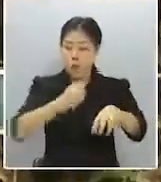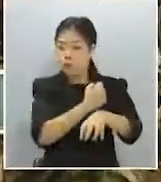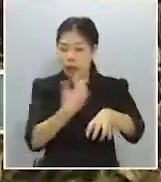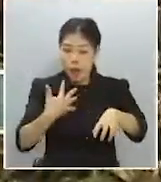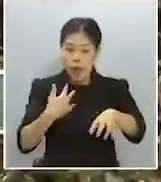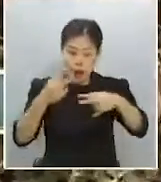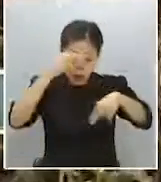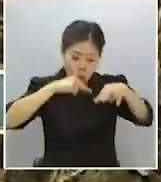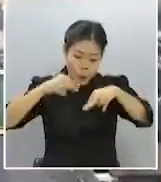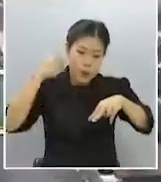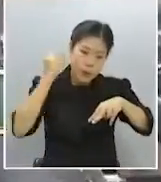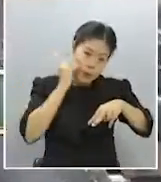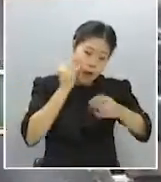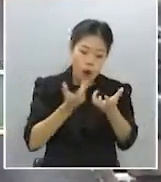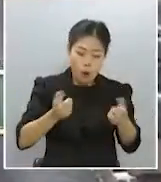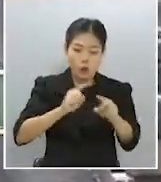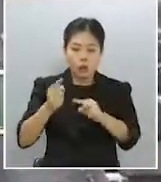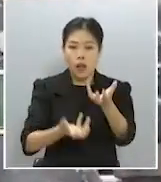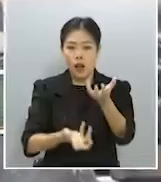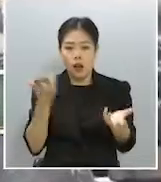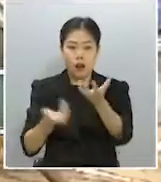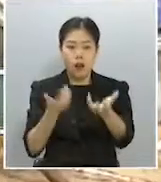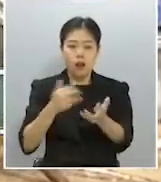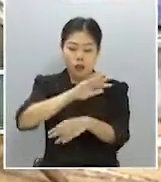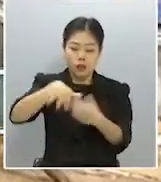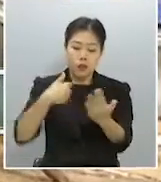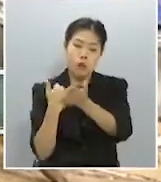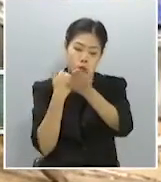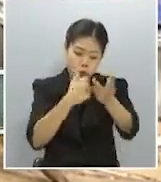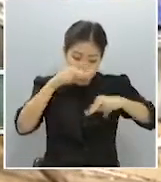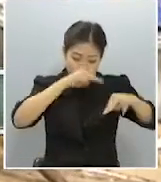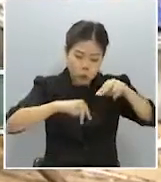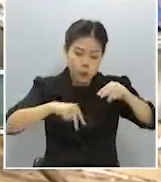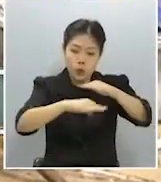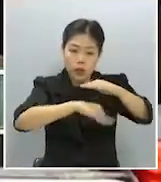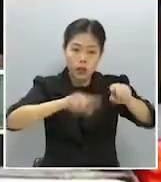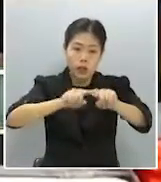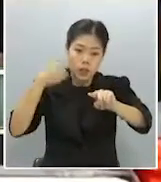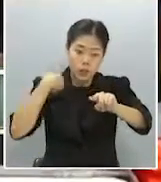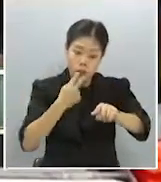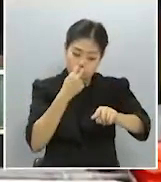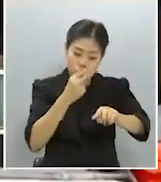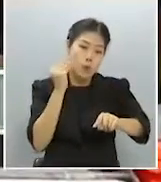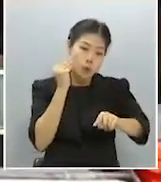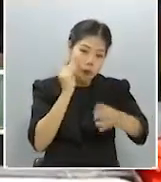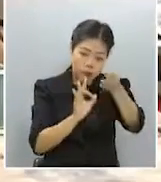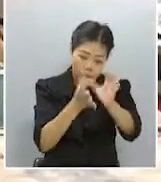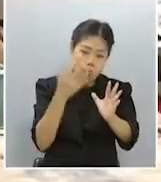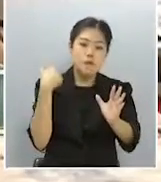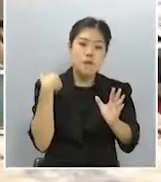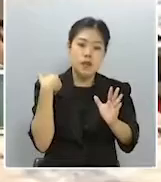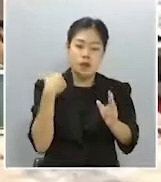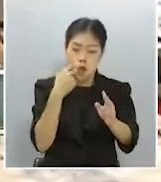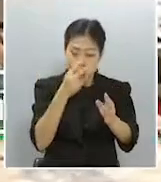จความเสียหายของบ้านและเก็บข้าวของเพื่อรอเจ้าหน้าที่พิสูจน์หลักฐานเข้าตรวจสอบรวมทั้งตรวจสอบบ้านหลังที่เกิดเหตุผู้ระเบิดอย่างละเอียดอี